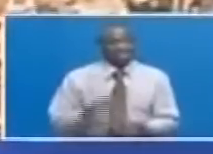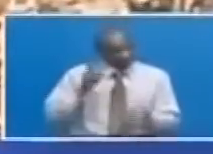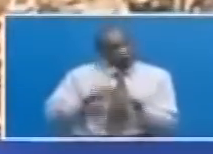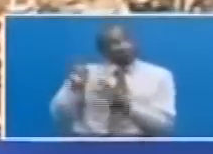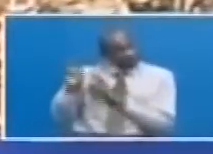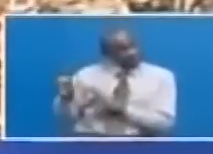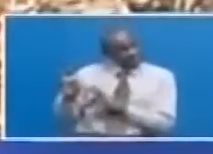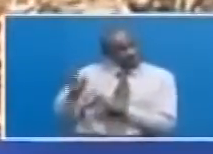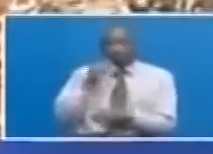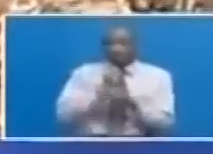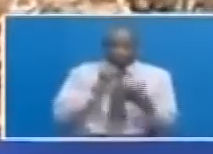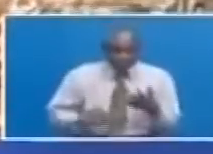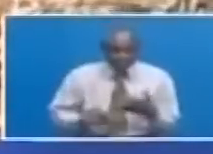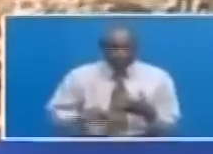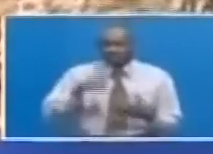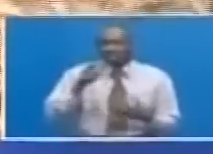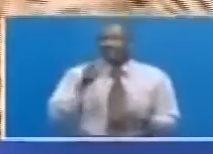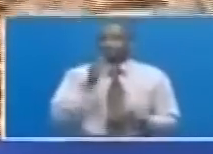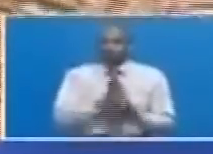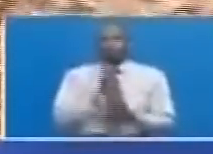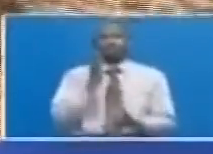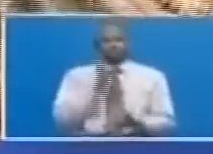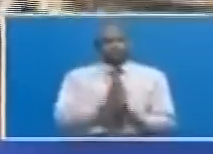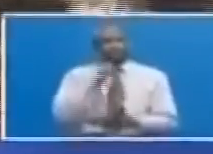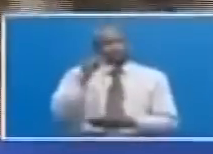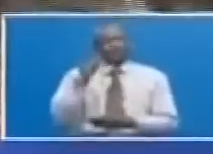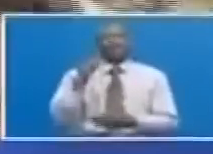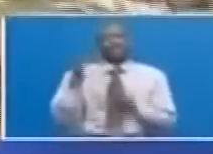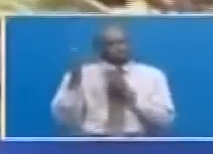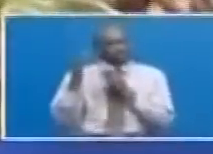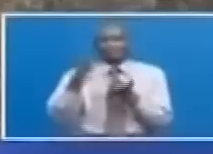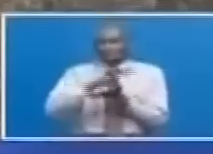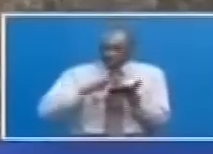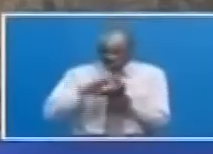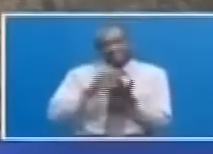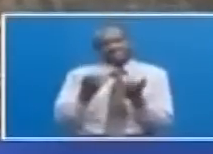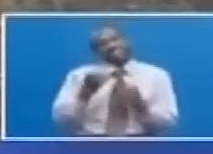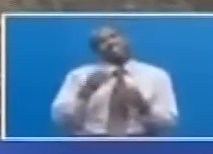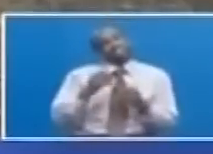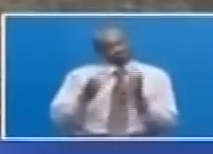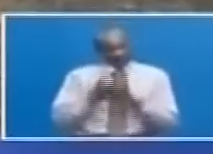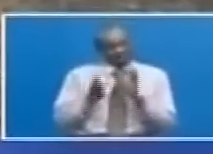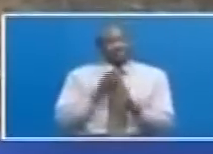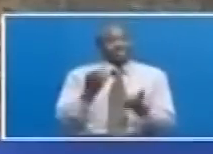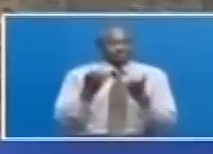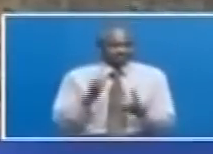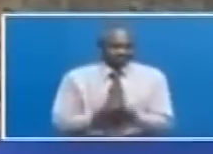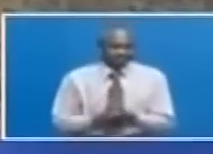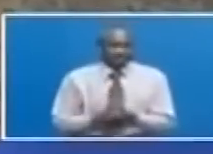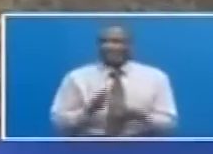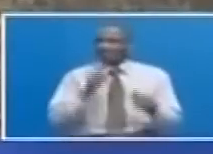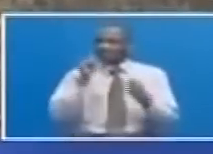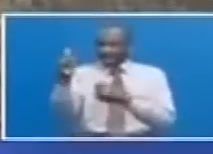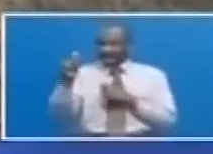Ukimtizama anachofanya utasadiki kuwa ana mahitaji ya kimsingi na dharura. Kwa mbali ni